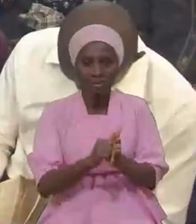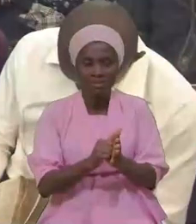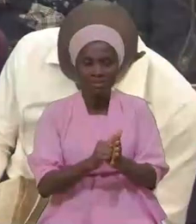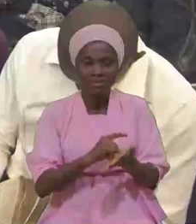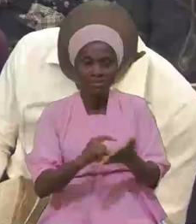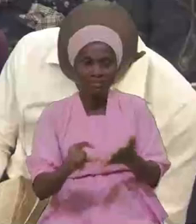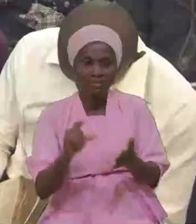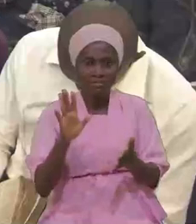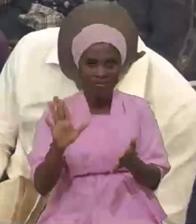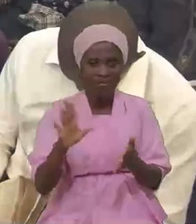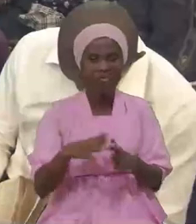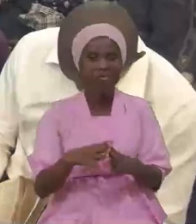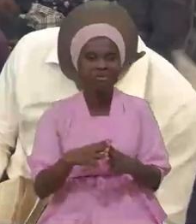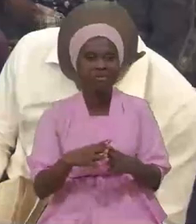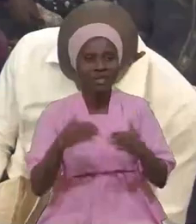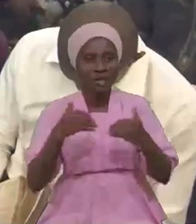Ayant